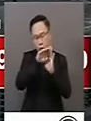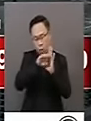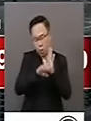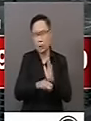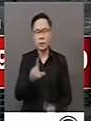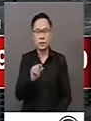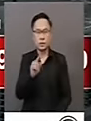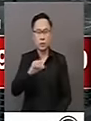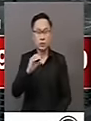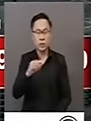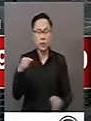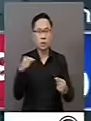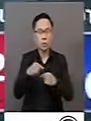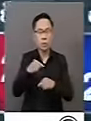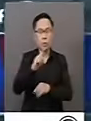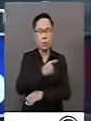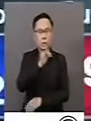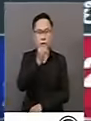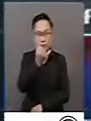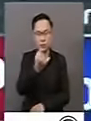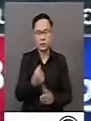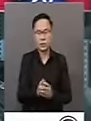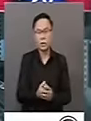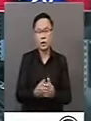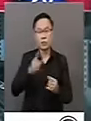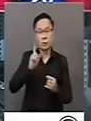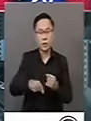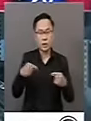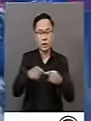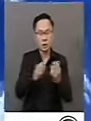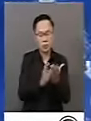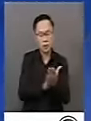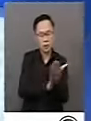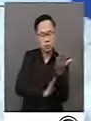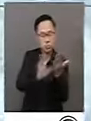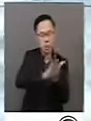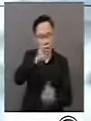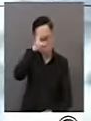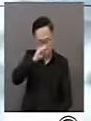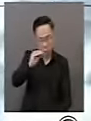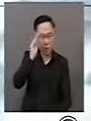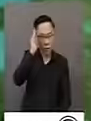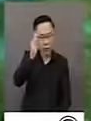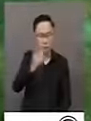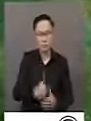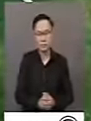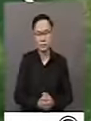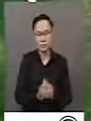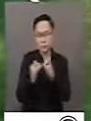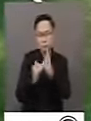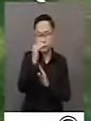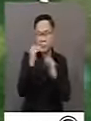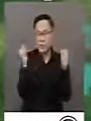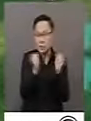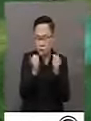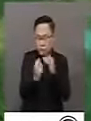20องศเซียในช่วงของวันจันทร์ครับและปิดท้ายกันที่สภาพอากาศใน 24ชมข้างหน้าครับภาคเหนืออากาศ